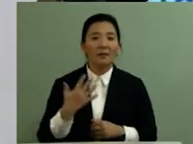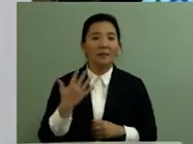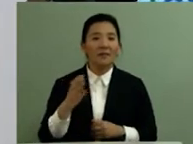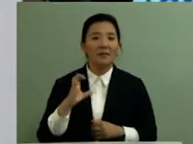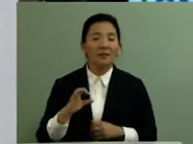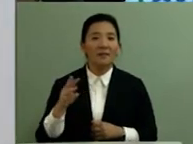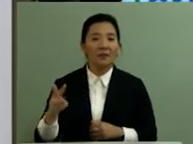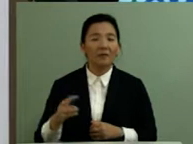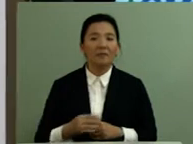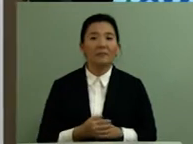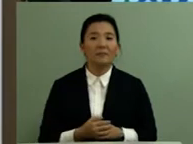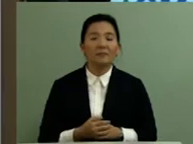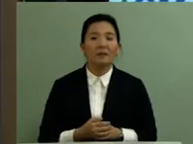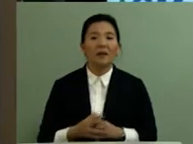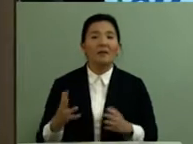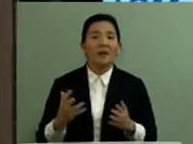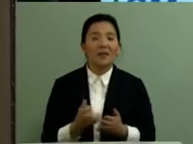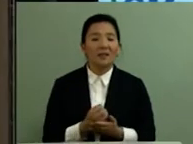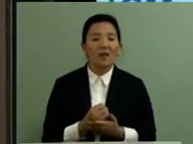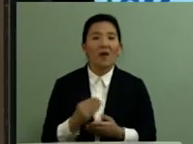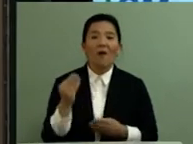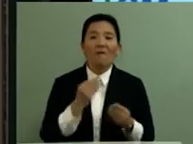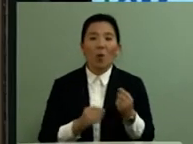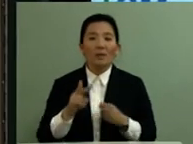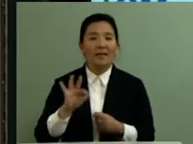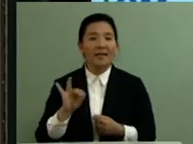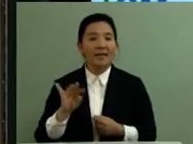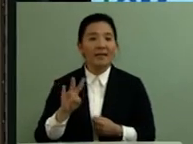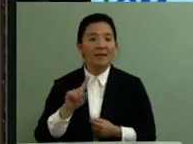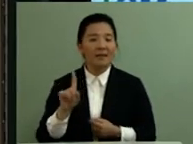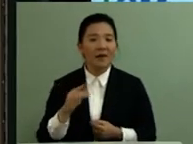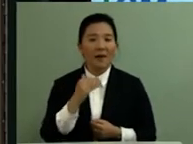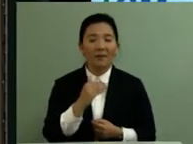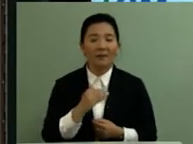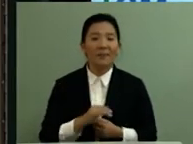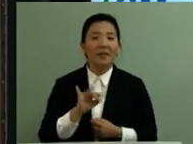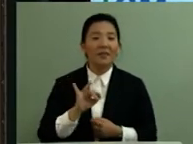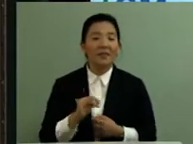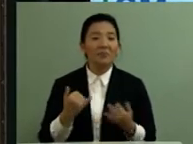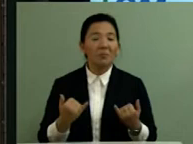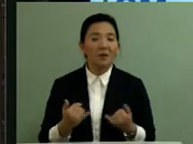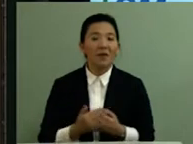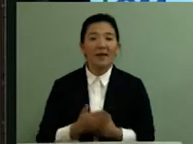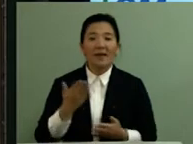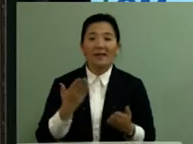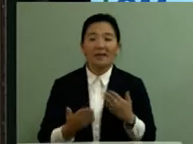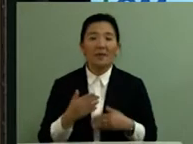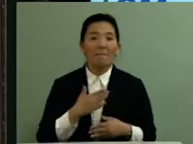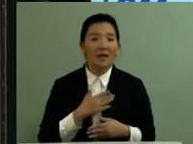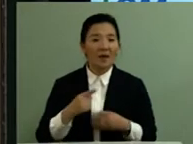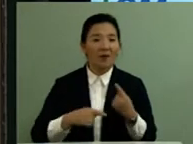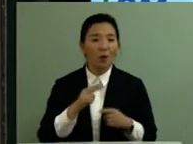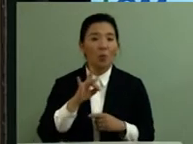5 сантиметров. Найти фокус линзы. F. И теперь, если мы говорим